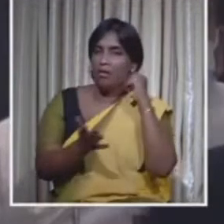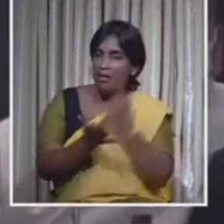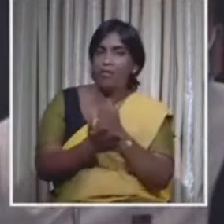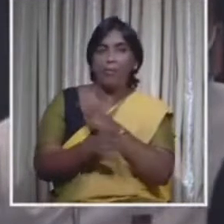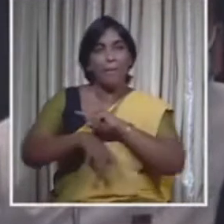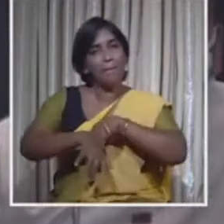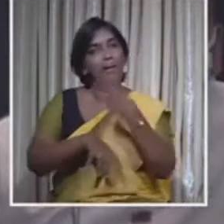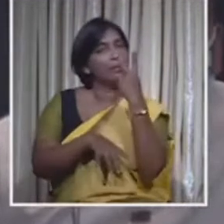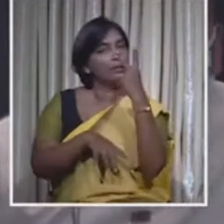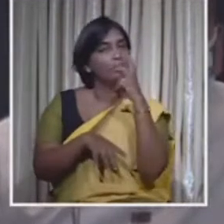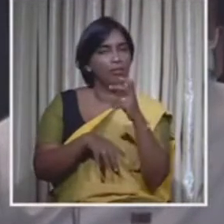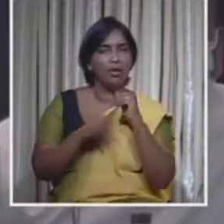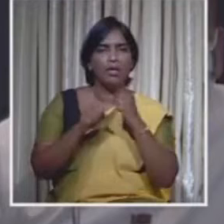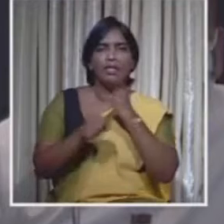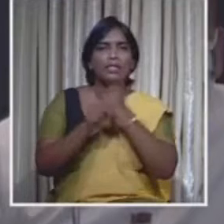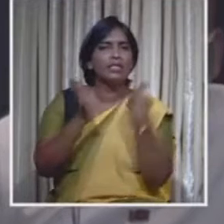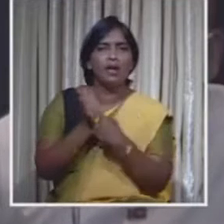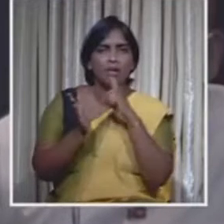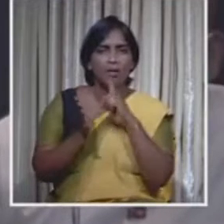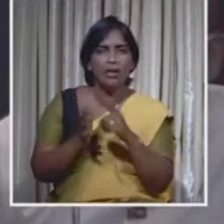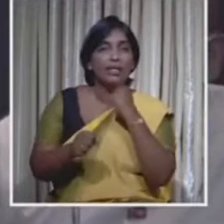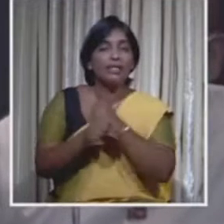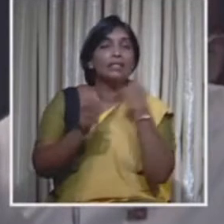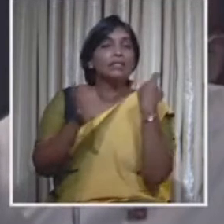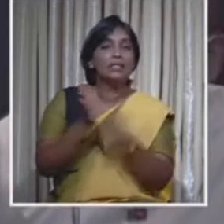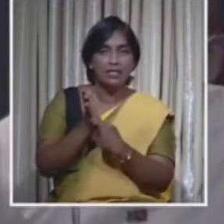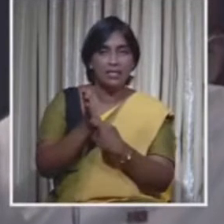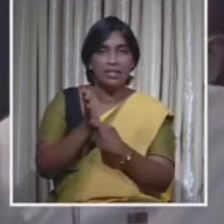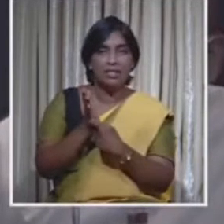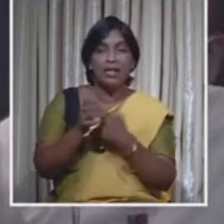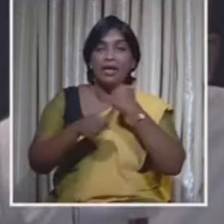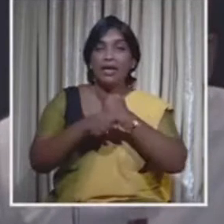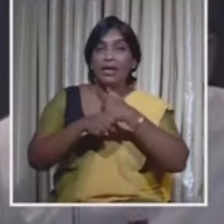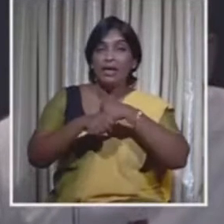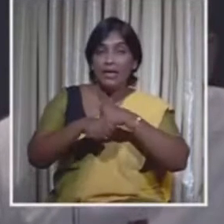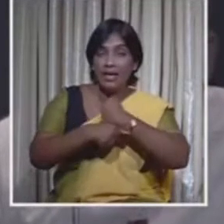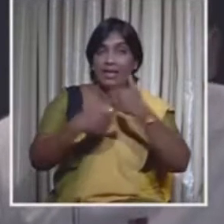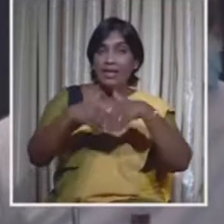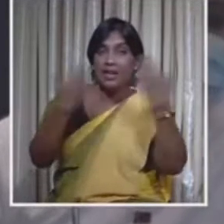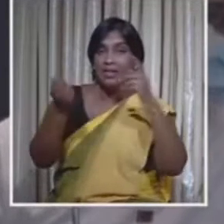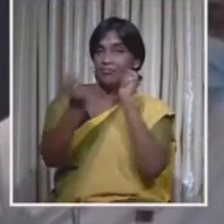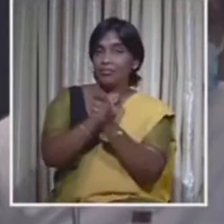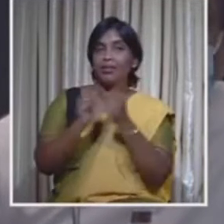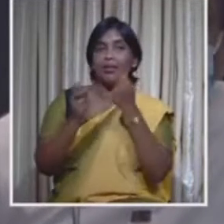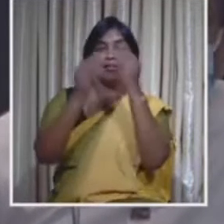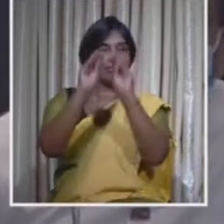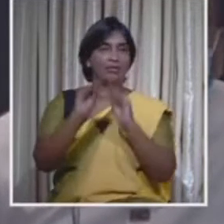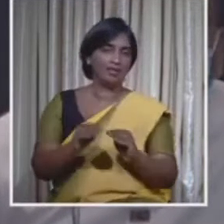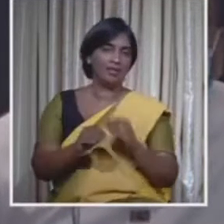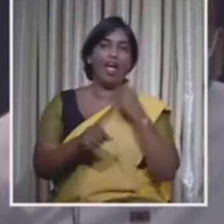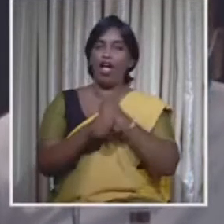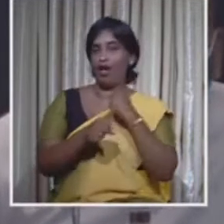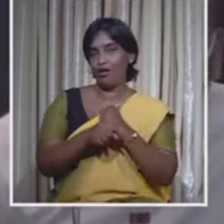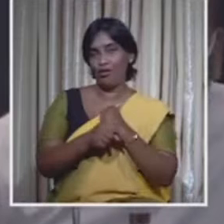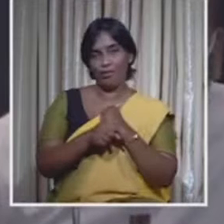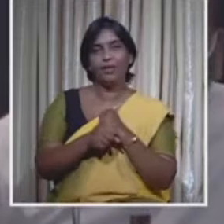පැය දෙකමාරා. මොකද ජීආර් කියන්නේ? ජීආර් කියන්නේ ගැසට් රිවර්ස් ආණ්ඩුවේ අයවැය. ගැසට් රිවර්ස්